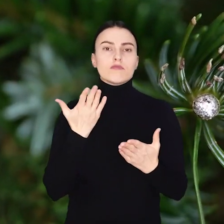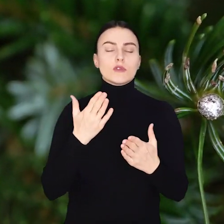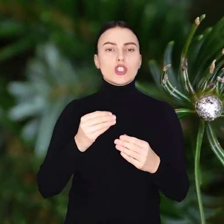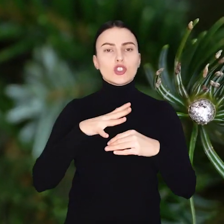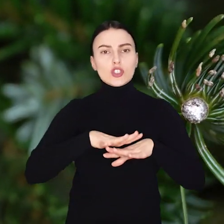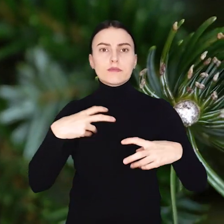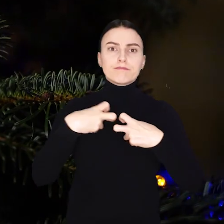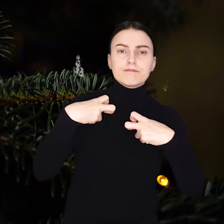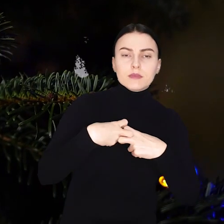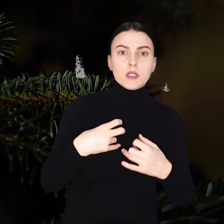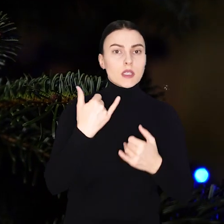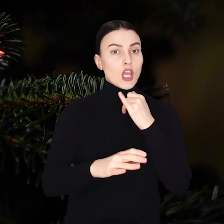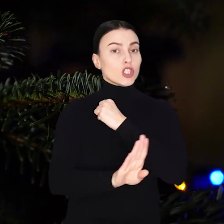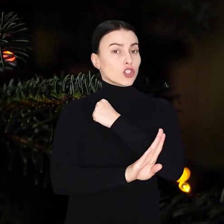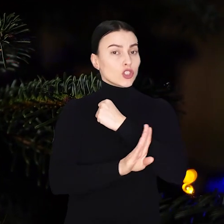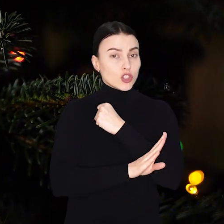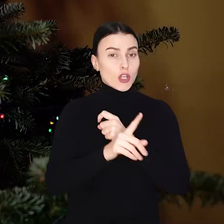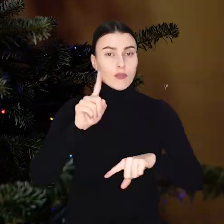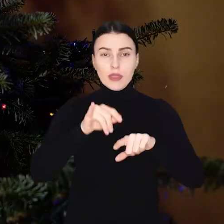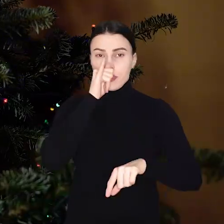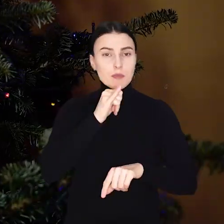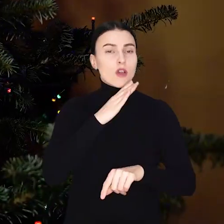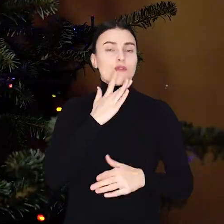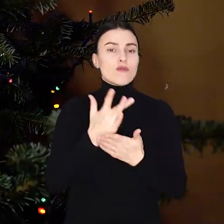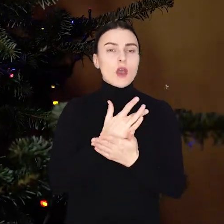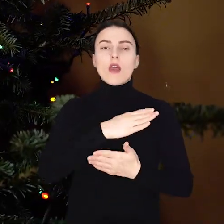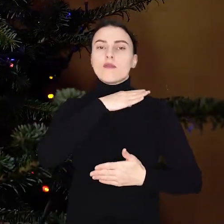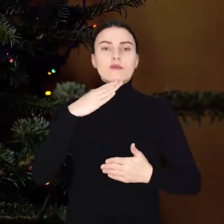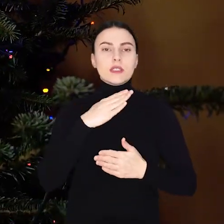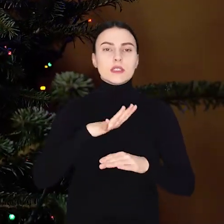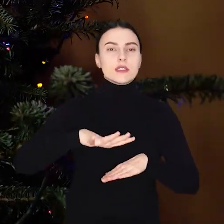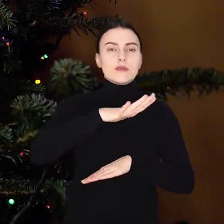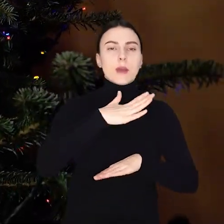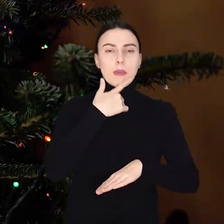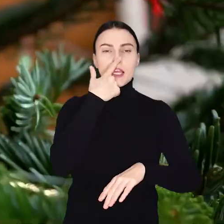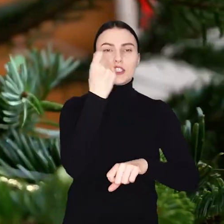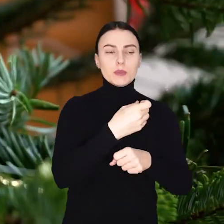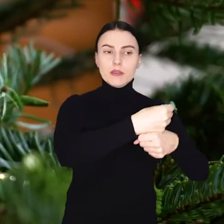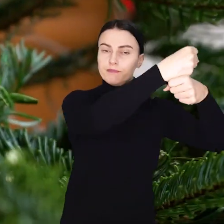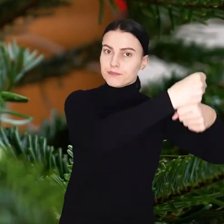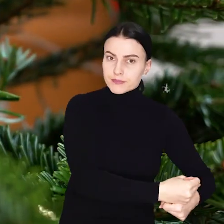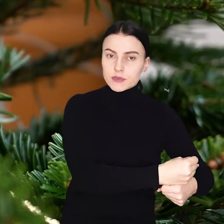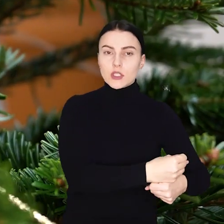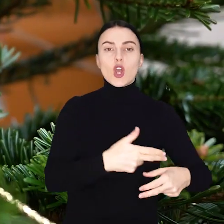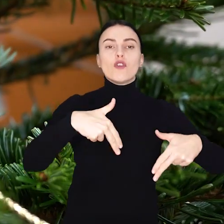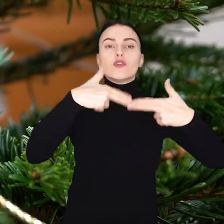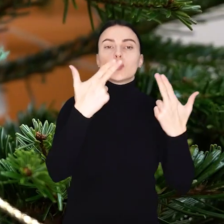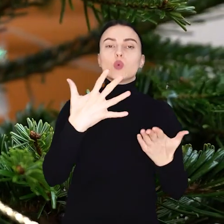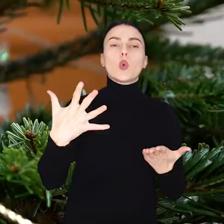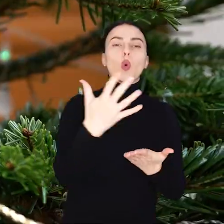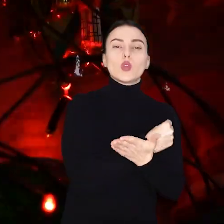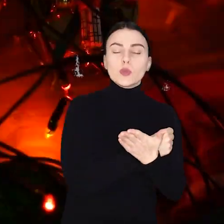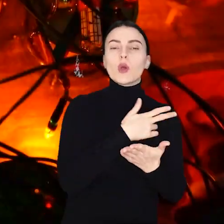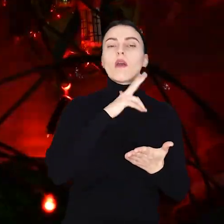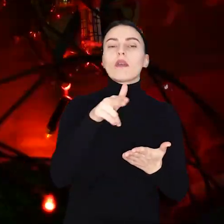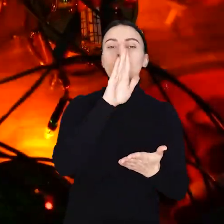społecznościowych. Jeśli jednak naturalne drzewko nie nadaje się już do użytku, wystawmy je w okolicy wiaty śmietnikowej, najlepiej w dniu odbioru